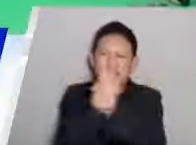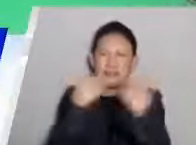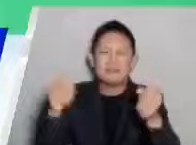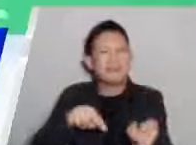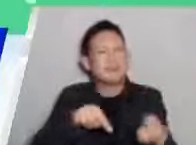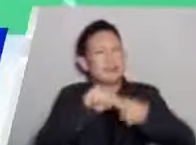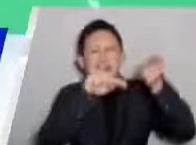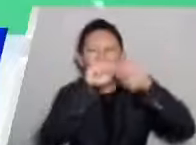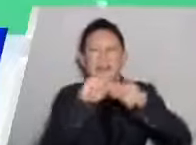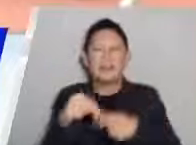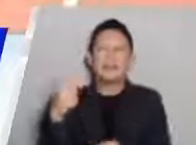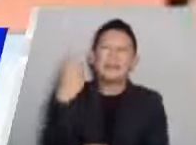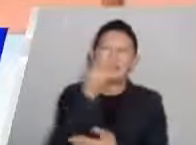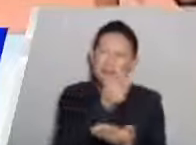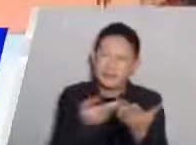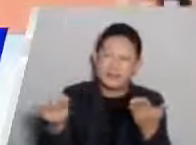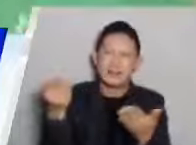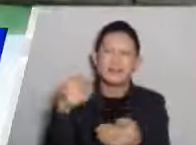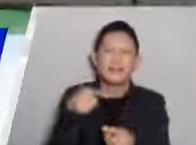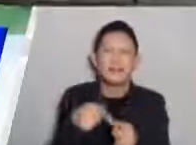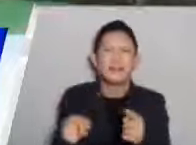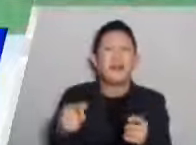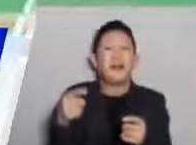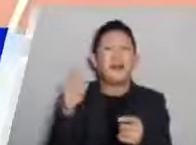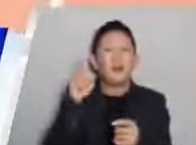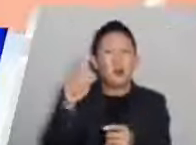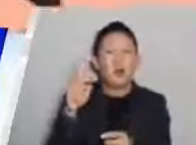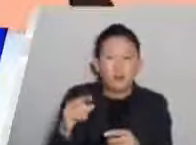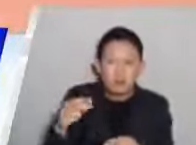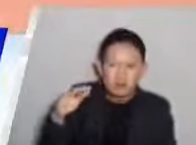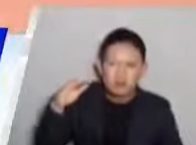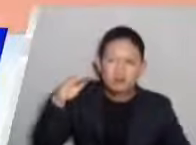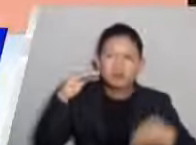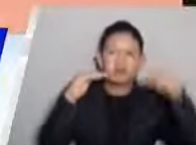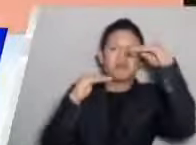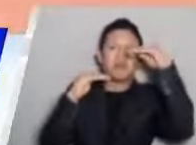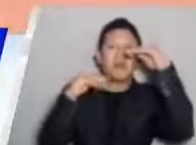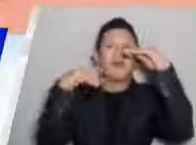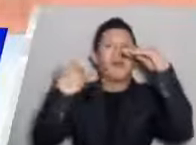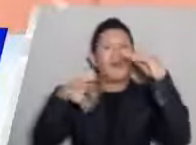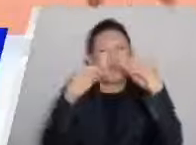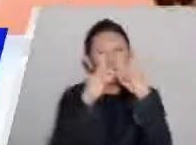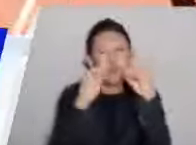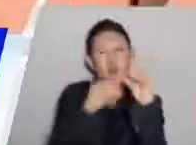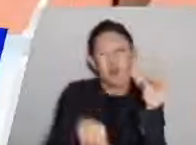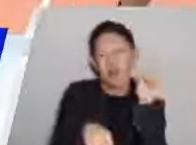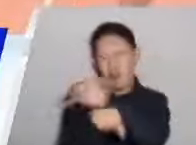Nang isang puntos na lang ang Binild sa panalo, pinahirapan sila ng Letran.